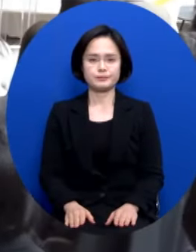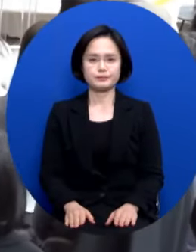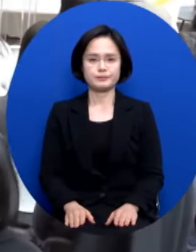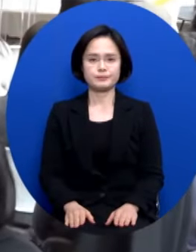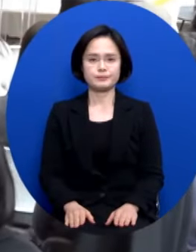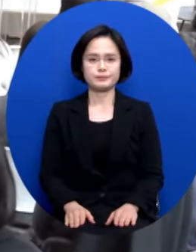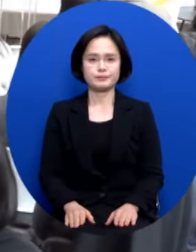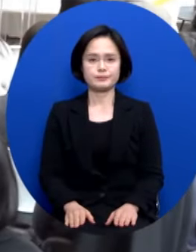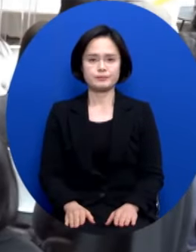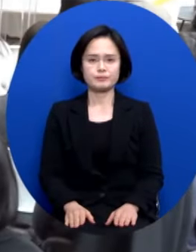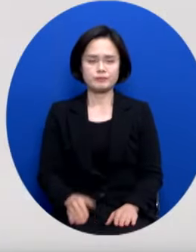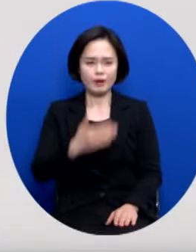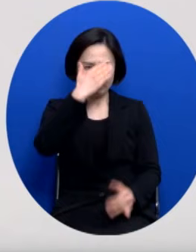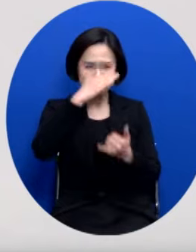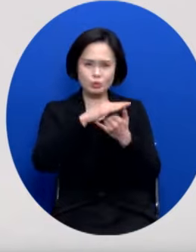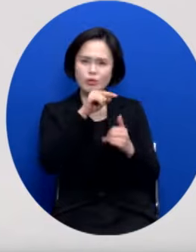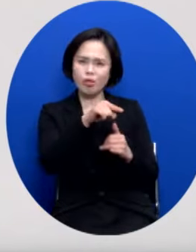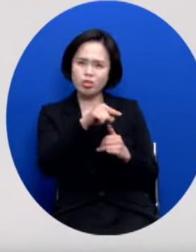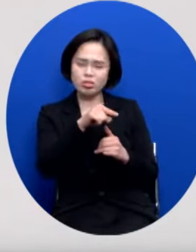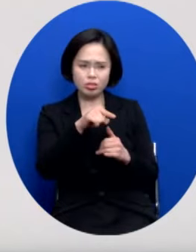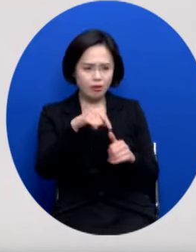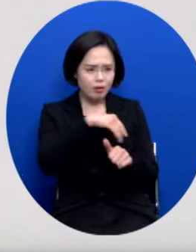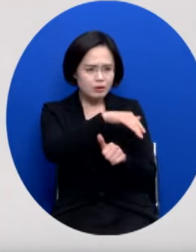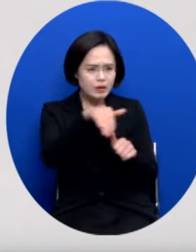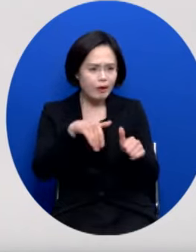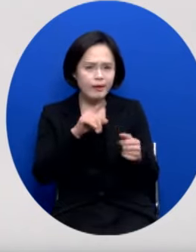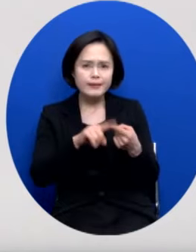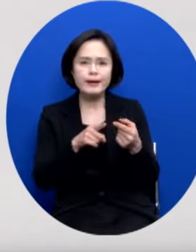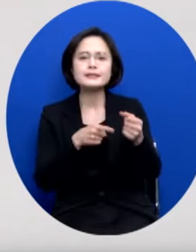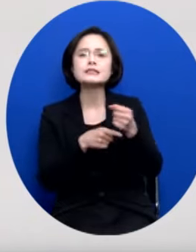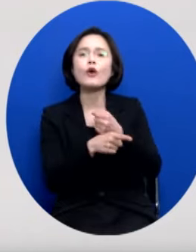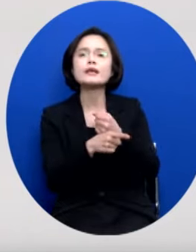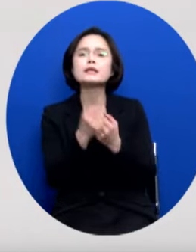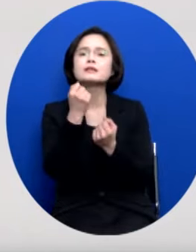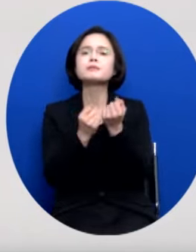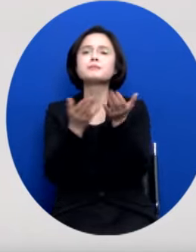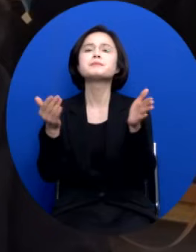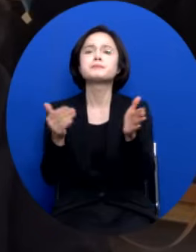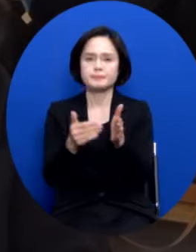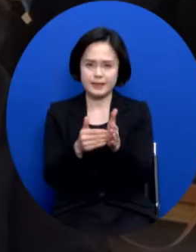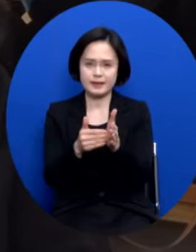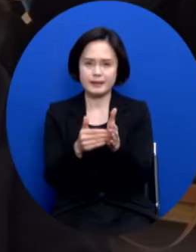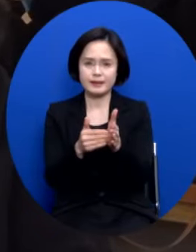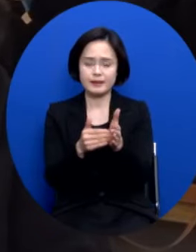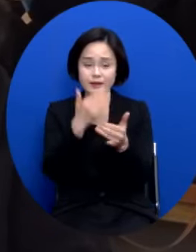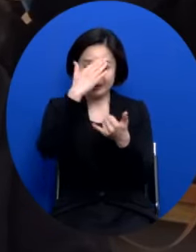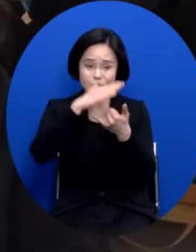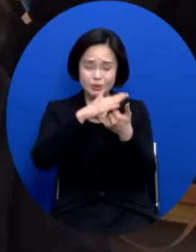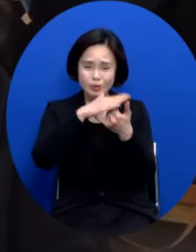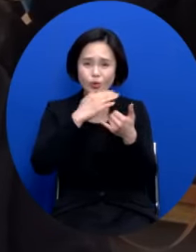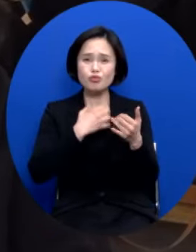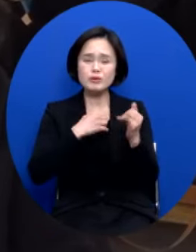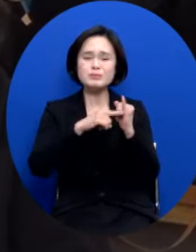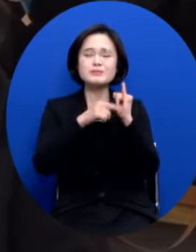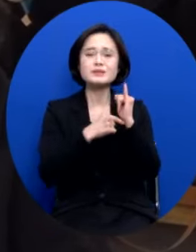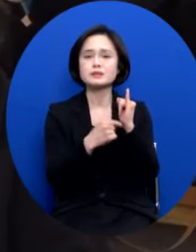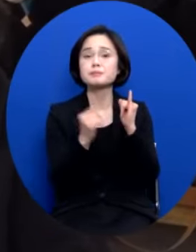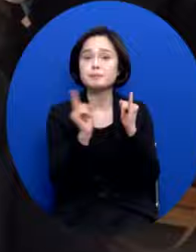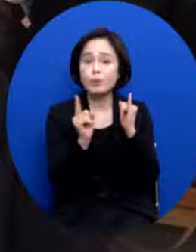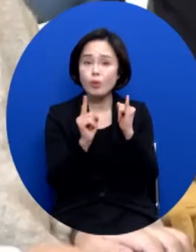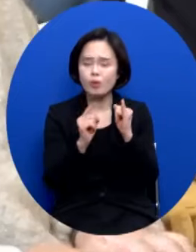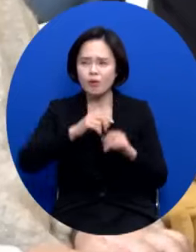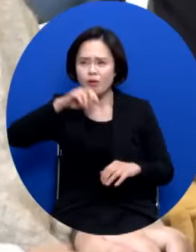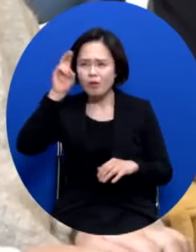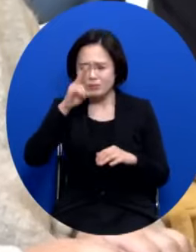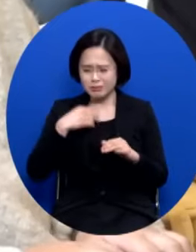위기 임신 청소년의 정의를 확인할 수 있었습니다. 위기 임신 청소년이란 갑작스러운 임신으로 위협을